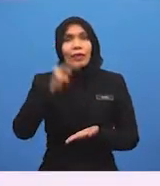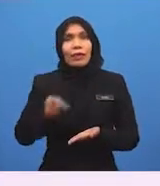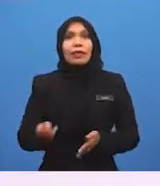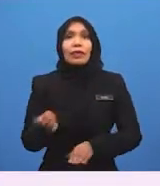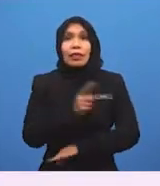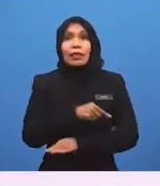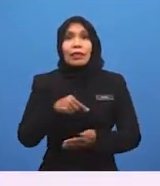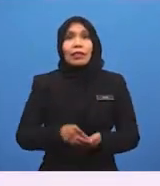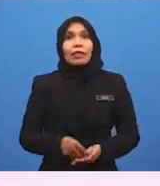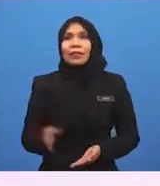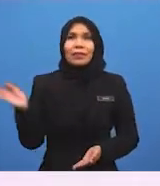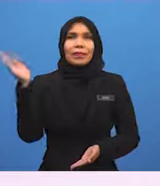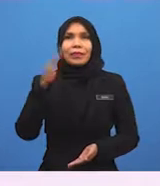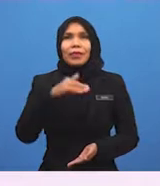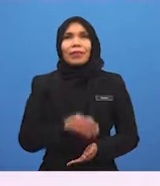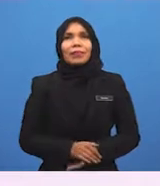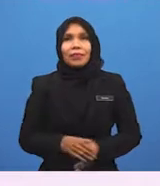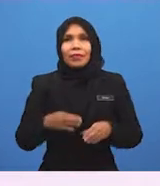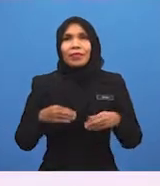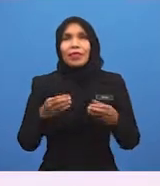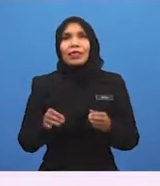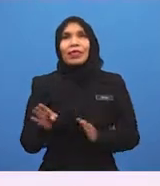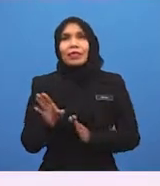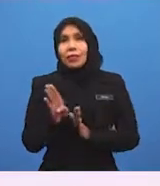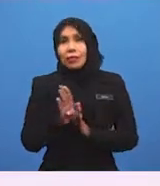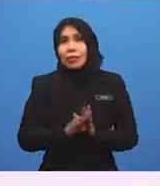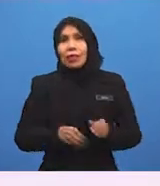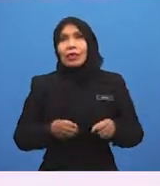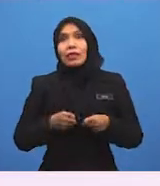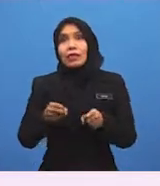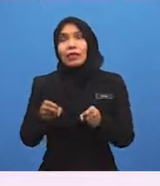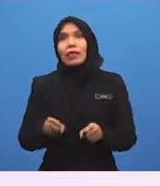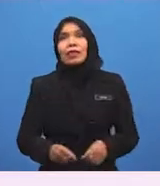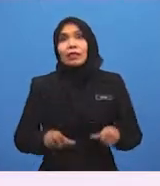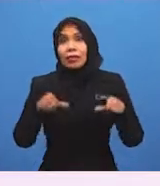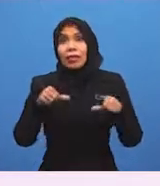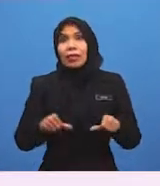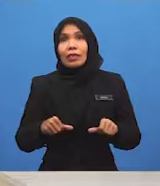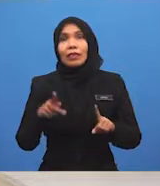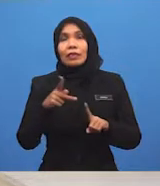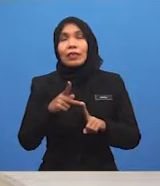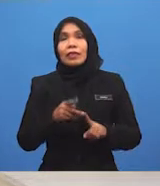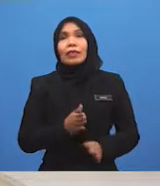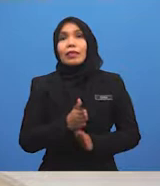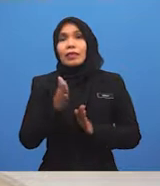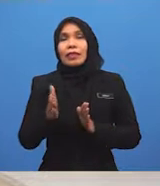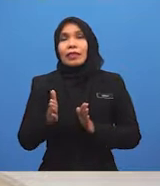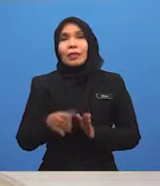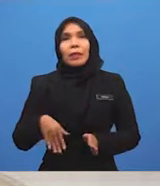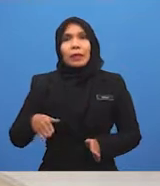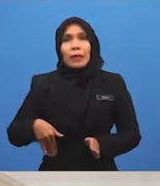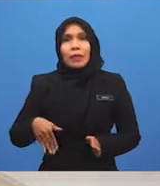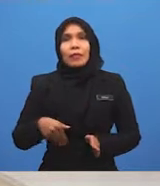kita bersambung dengan cara-cara bersikap adil kepada jiran. Sebelum kita ke